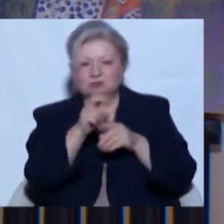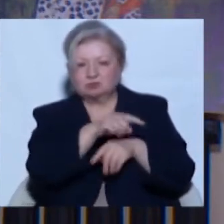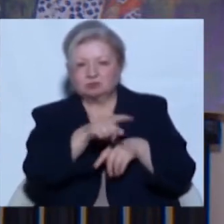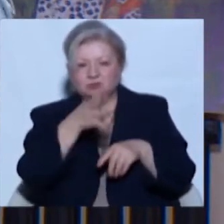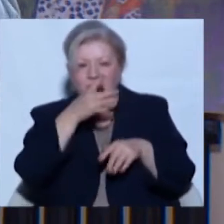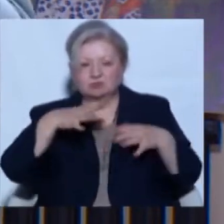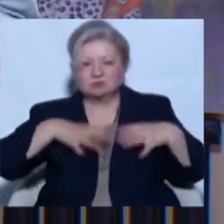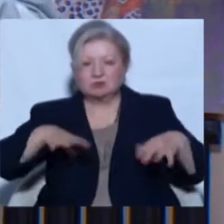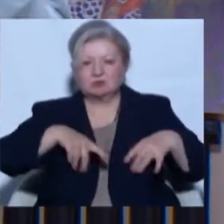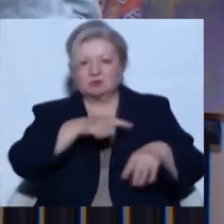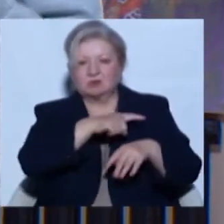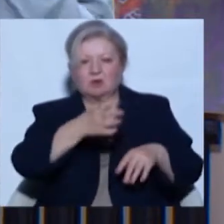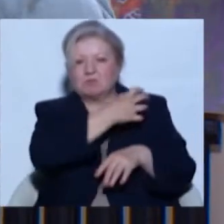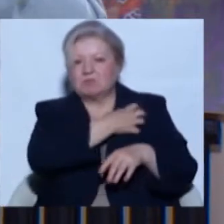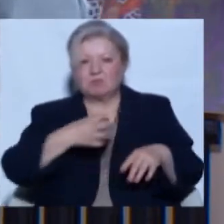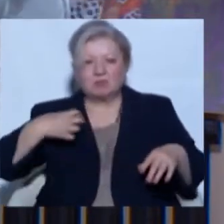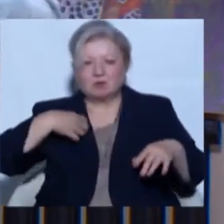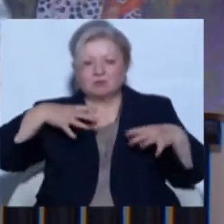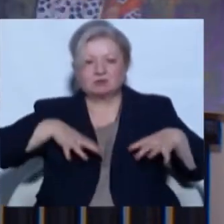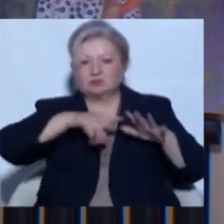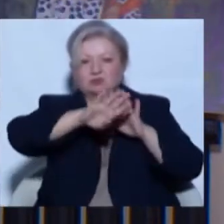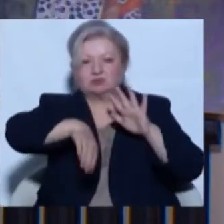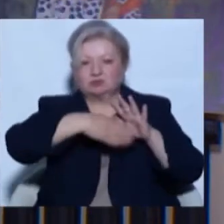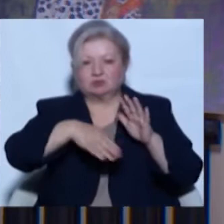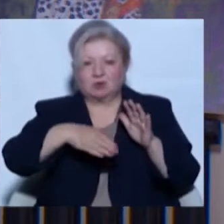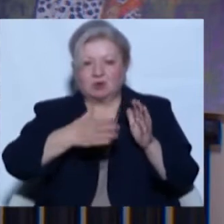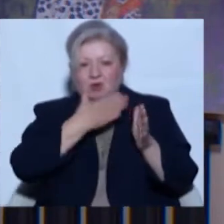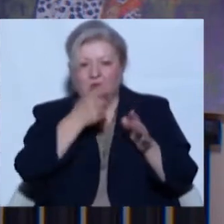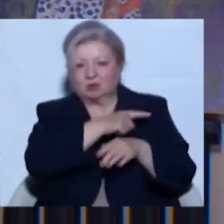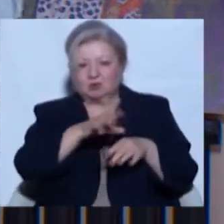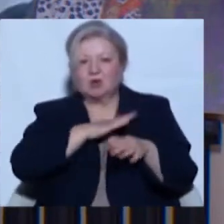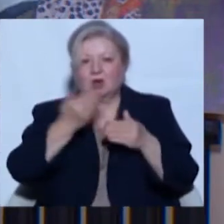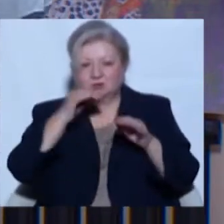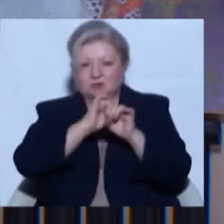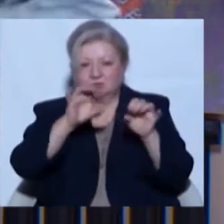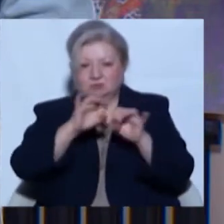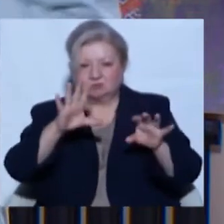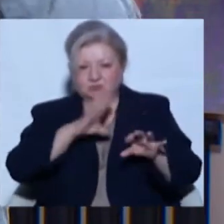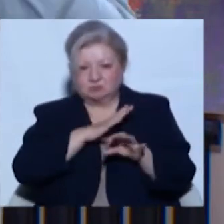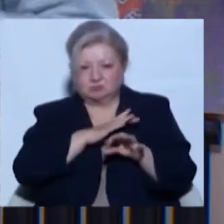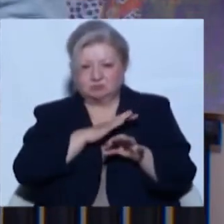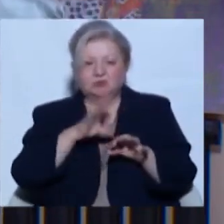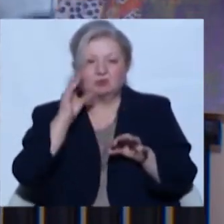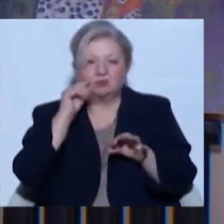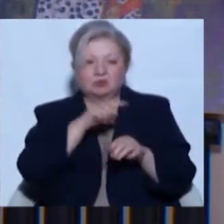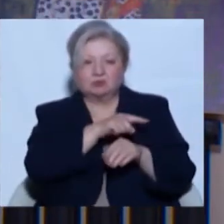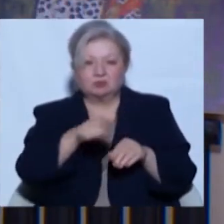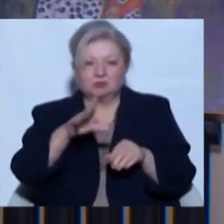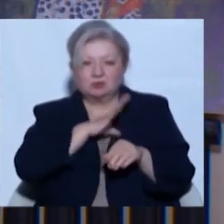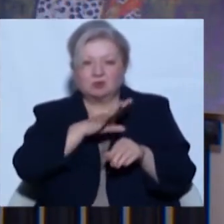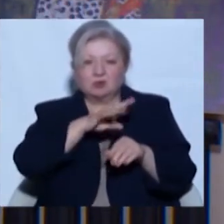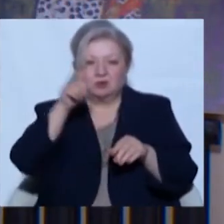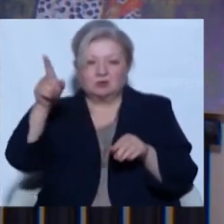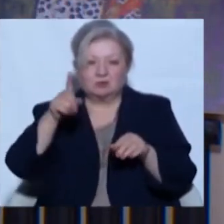საქართველოში როგორც ასეთი მეფე არ იყო, ჩვენ ამ თავის დროზე შევეხეთ კიდეც ხო გაკვეთილებში და თქვით, რომ ეს კომპრომისის მომენტი იყო, როდესაც